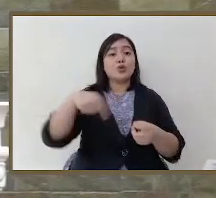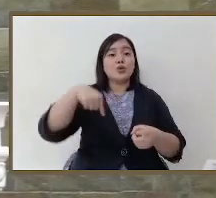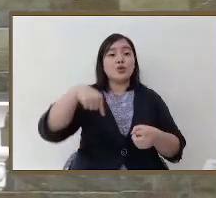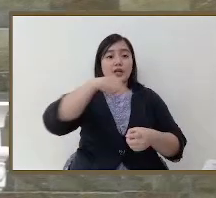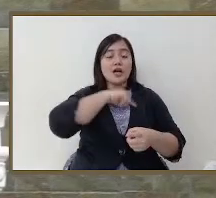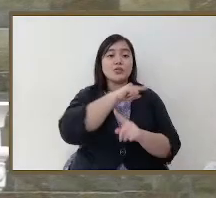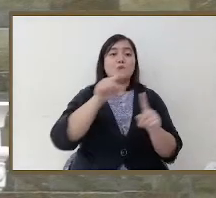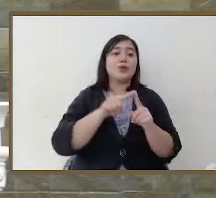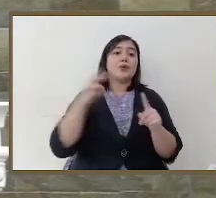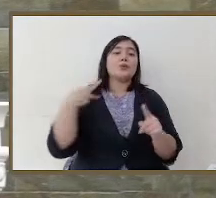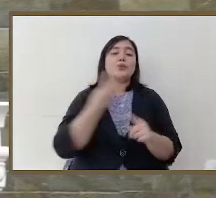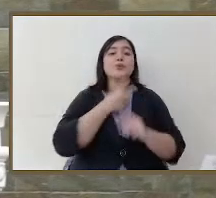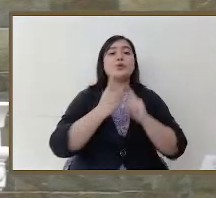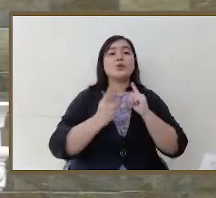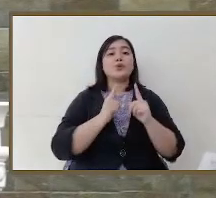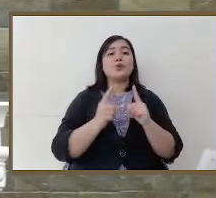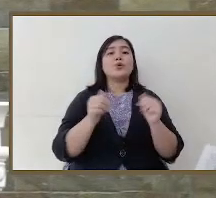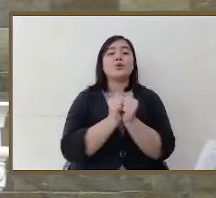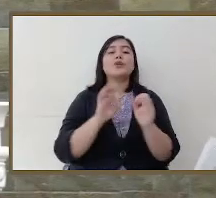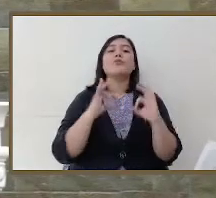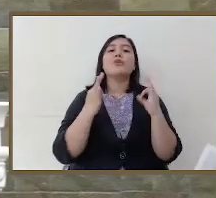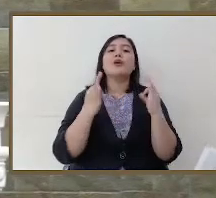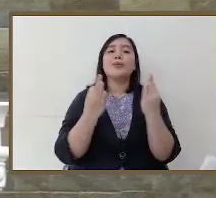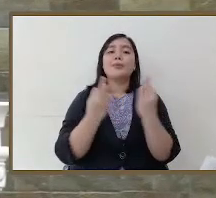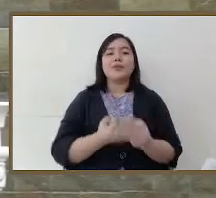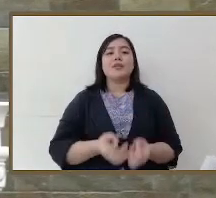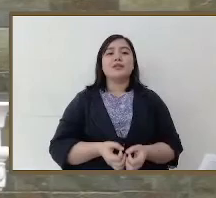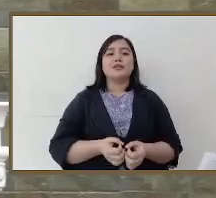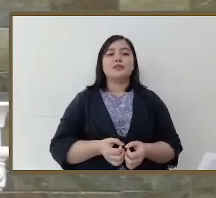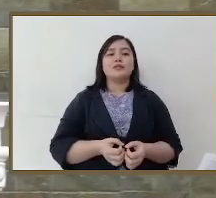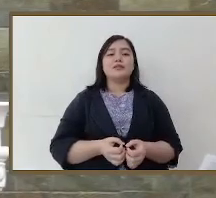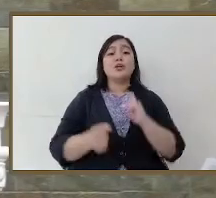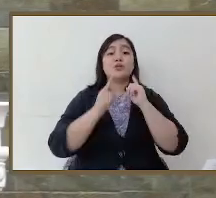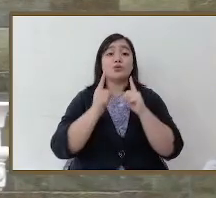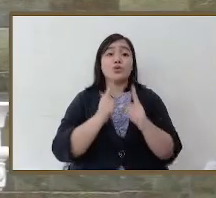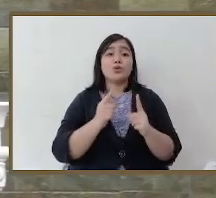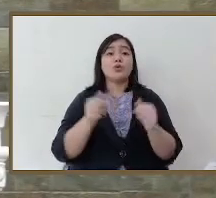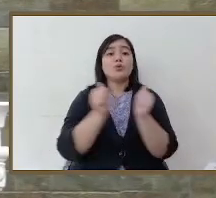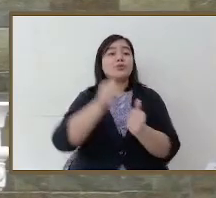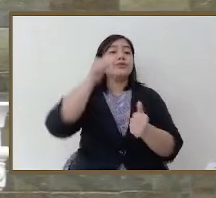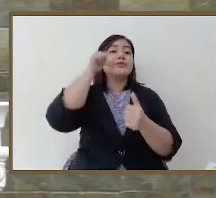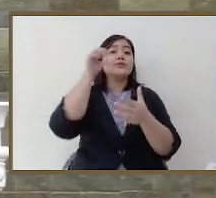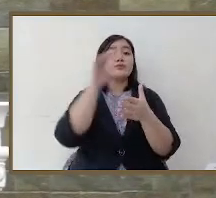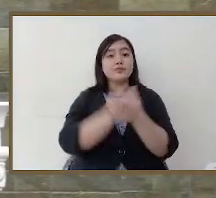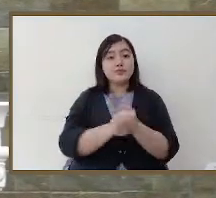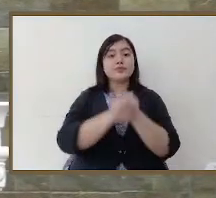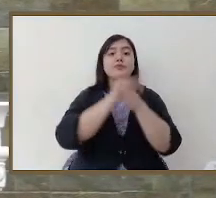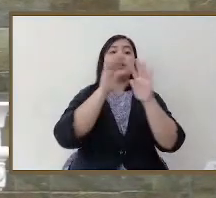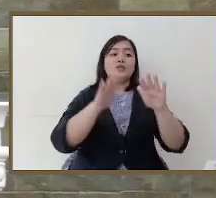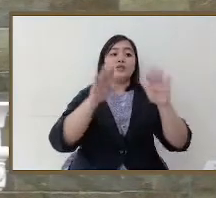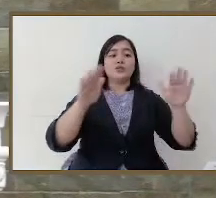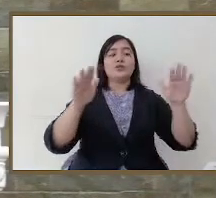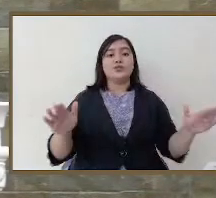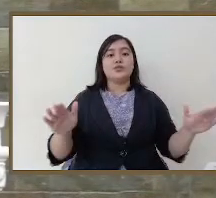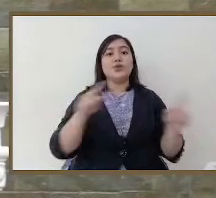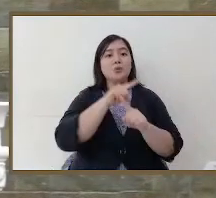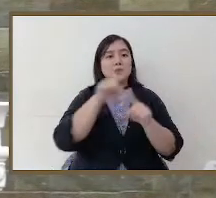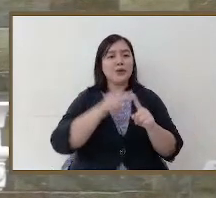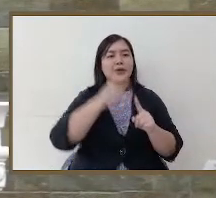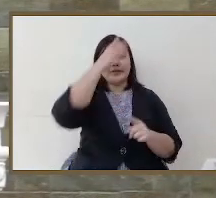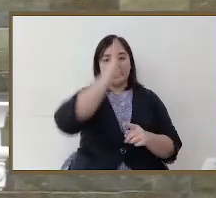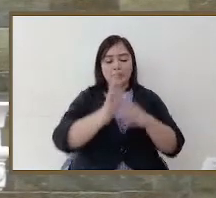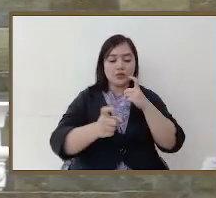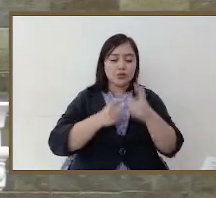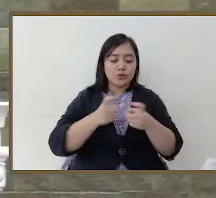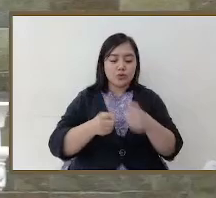kapag kontrolado ka ng Diyos. Kausapin mo ang iyong asawa kapag ang iyong anak kapag kontrolado ka ng Diyos. Huwag na